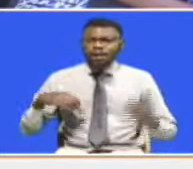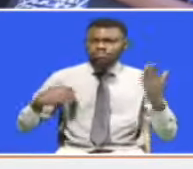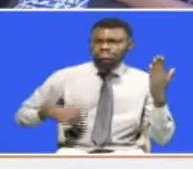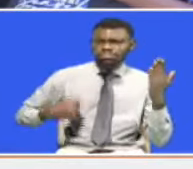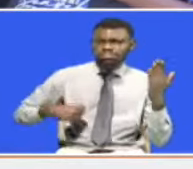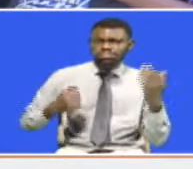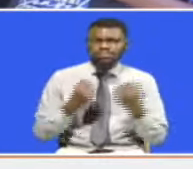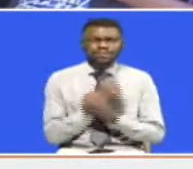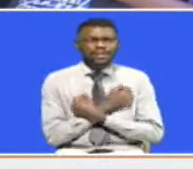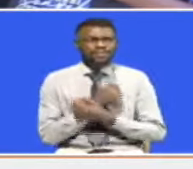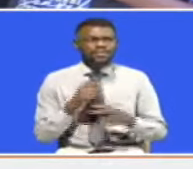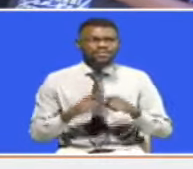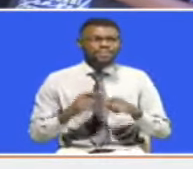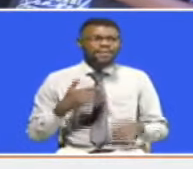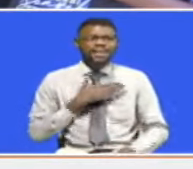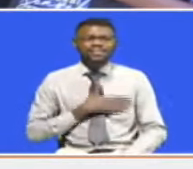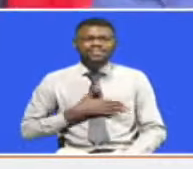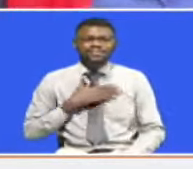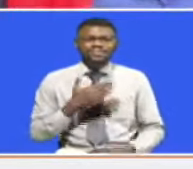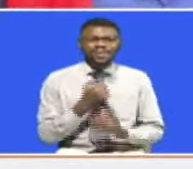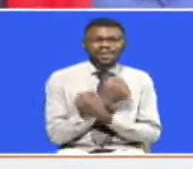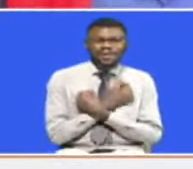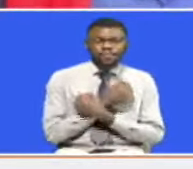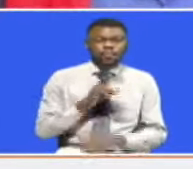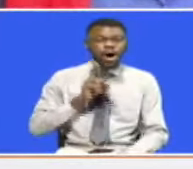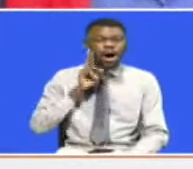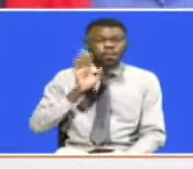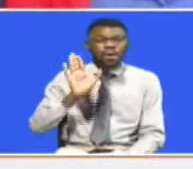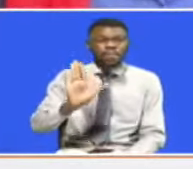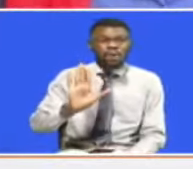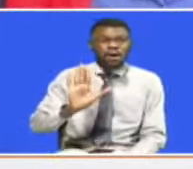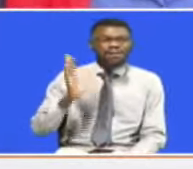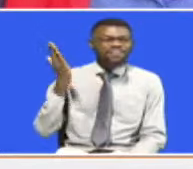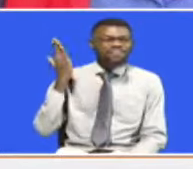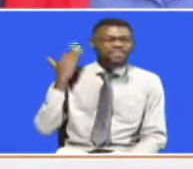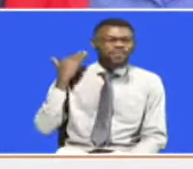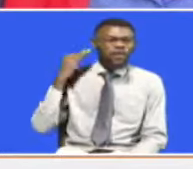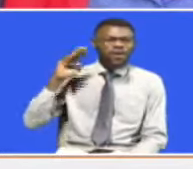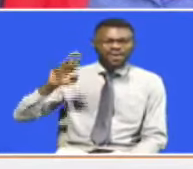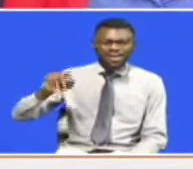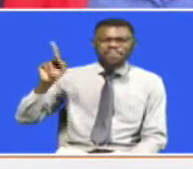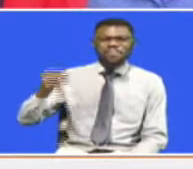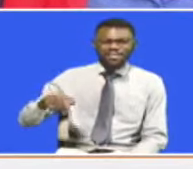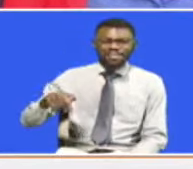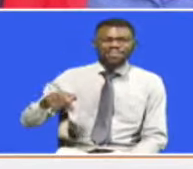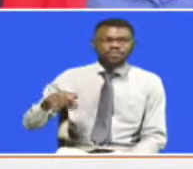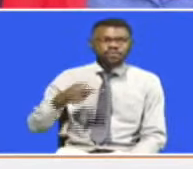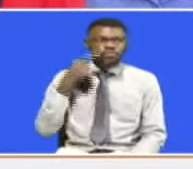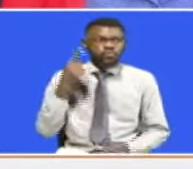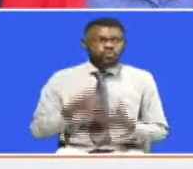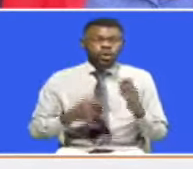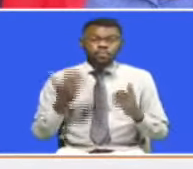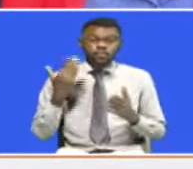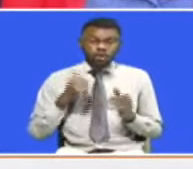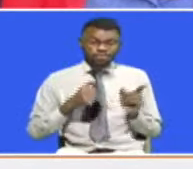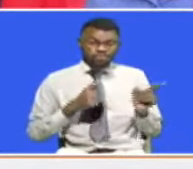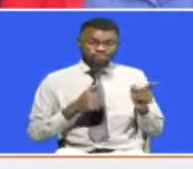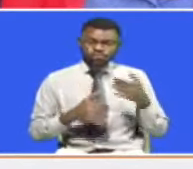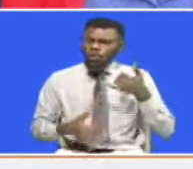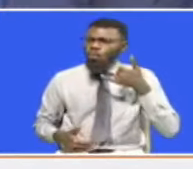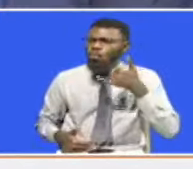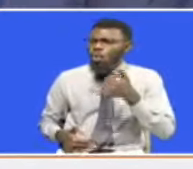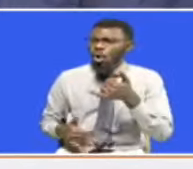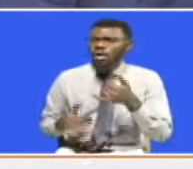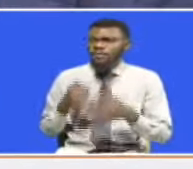sayansi. Mjombake Maigo, Chris Bichage, aliyekuwa mbunge wa Nyariba Chache, anadai Maigo alimpigia simu na kuelezea